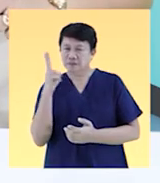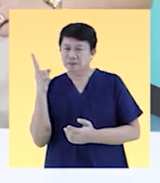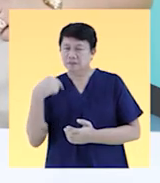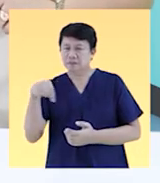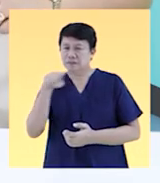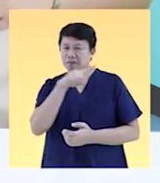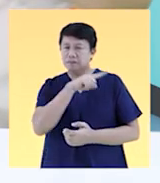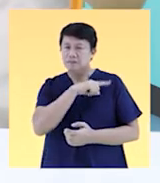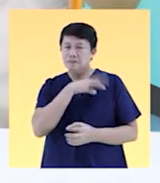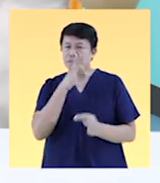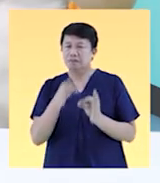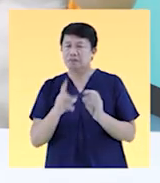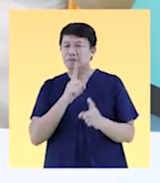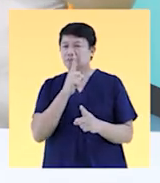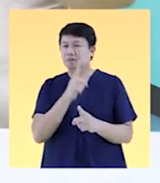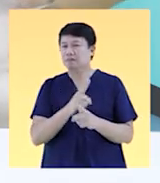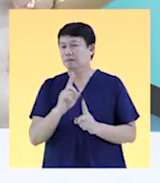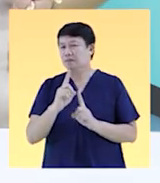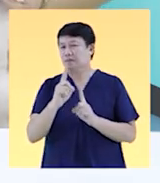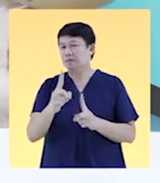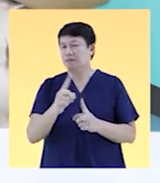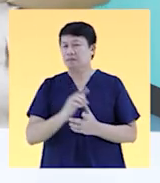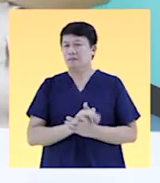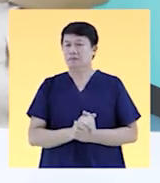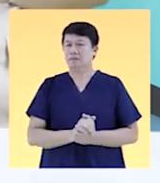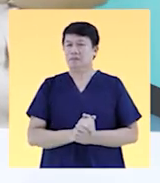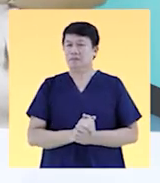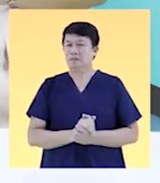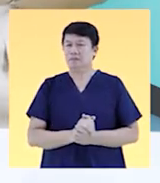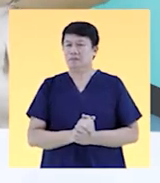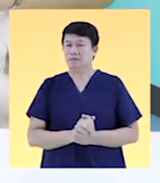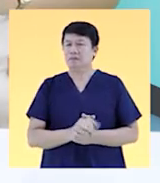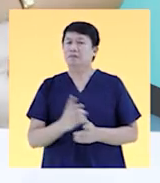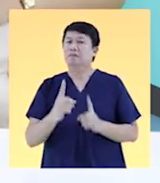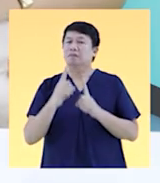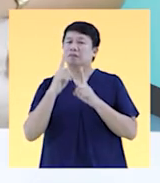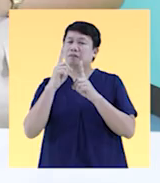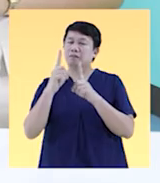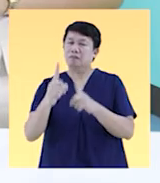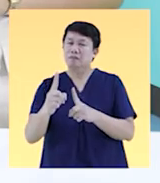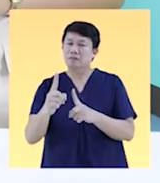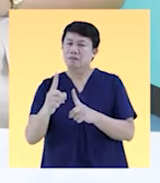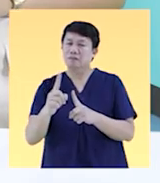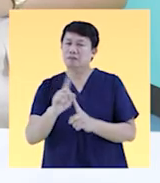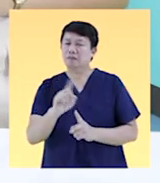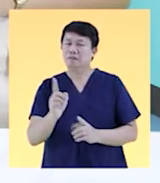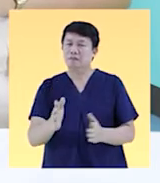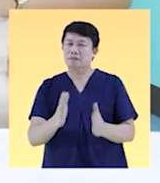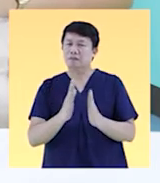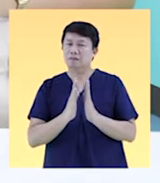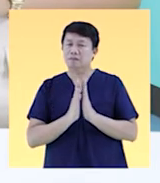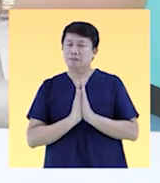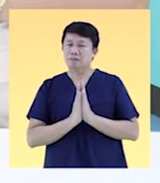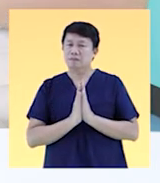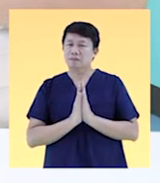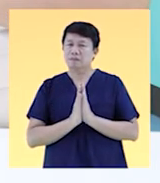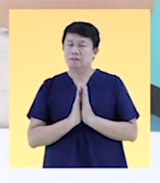Tignan na natin kung tama ang inyong mga sagot. Ang sagot sa what is asked ay